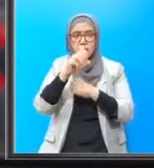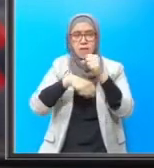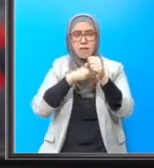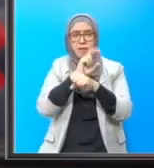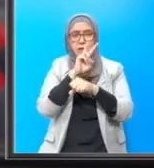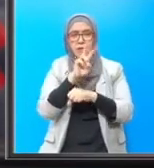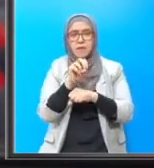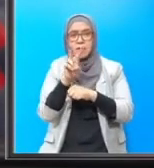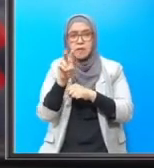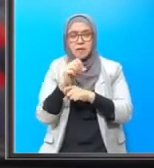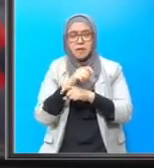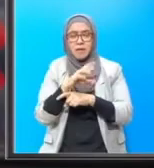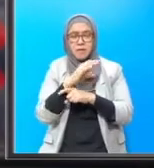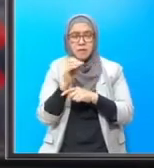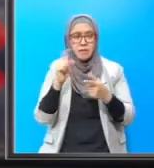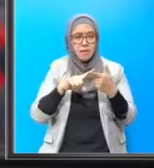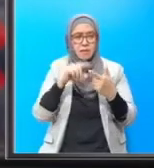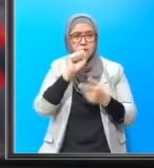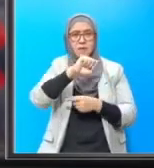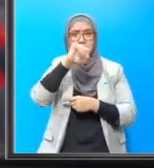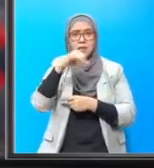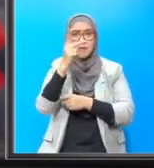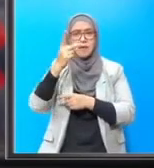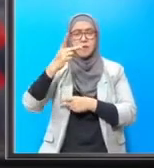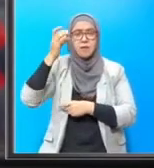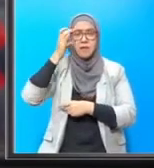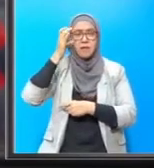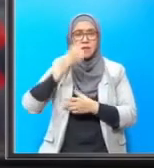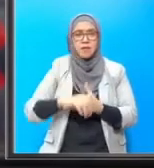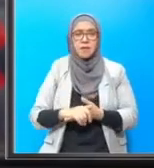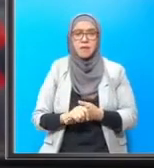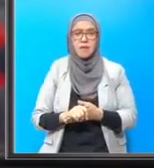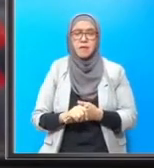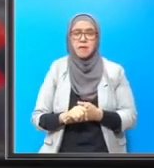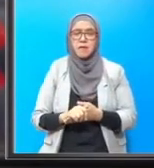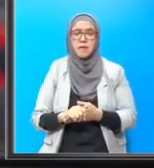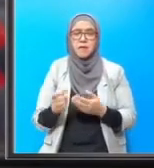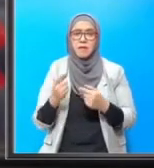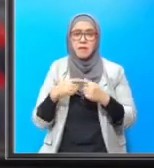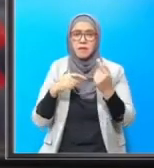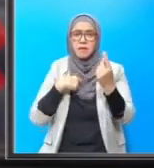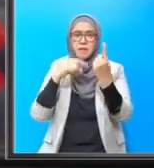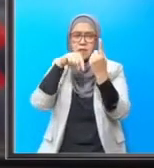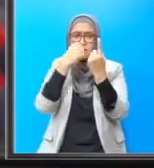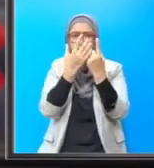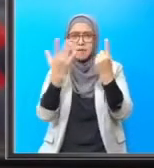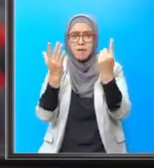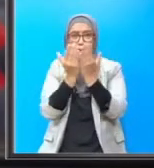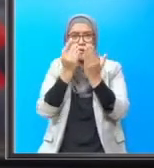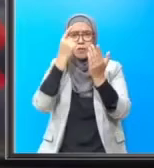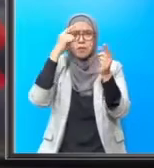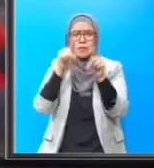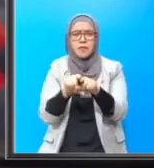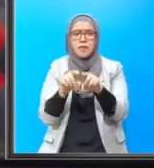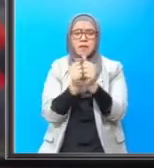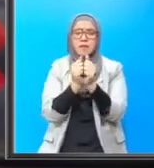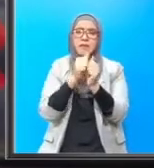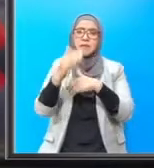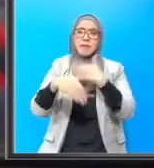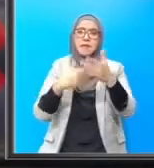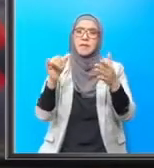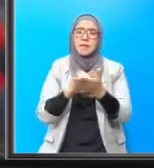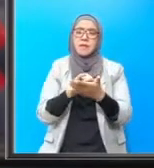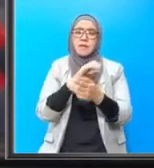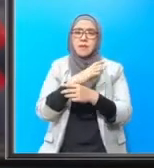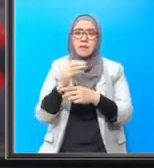sgpc download dua poin 70700 daripada 1267 dengan perasan tersebut menangkap balik bagi